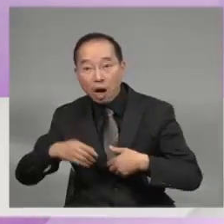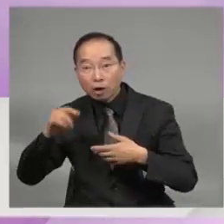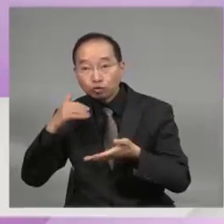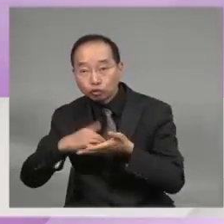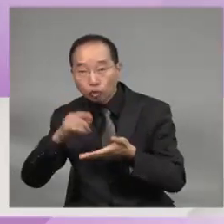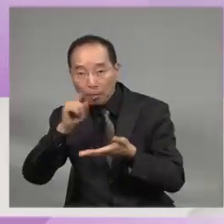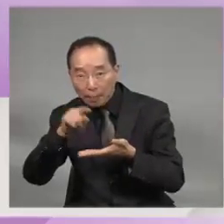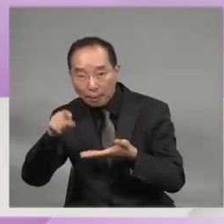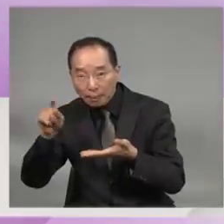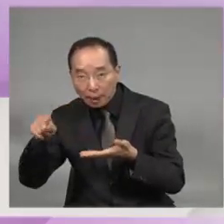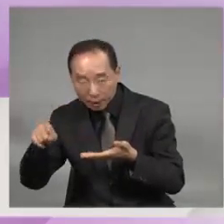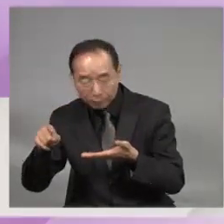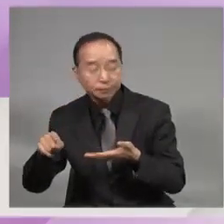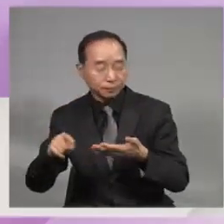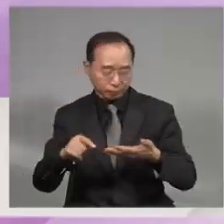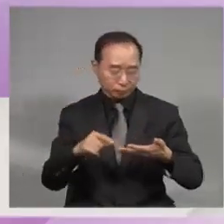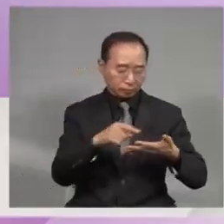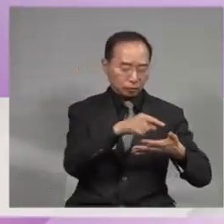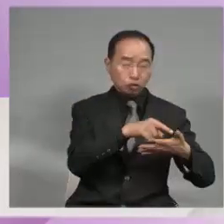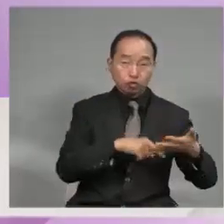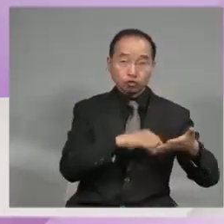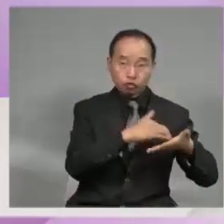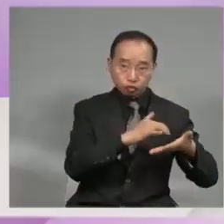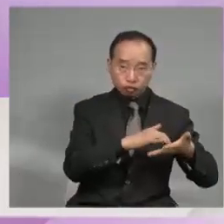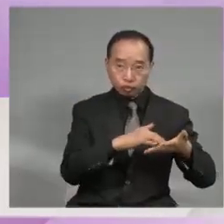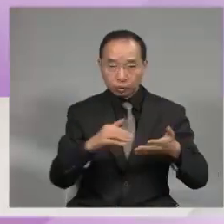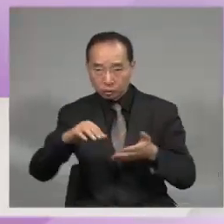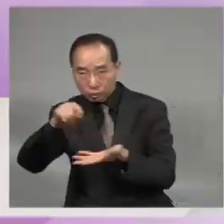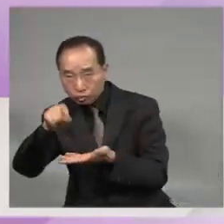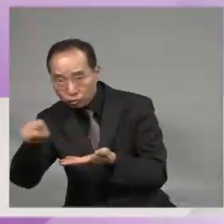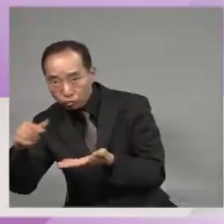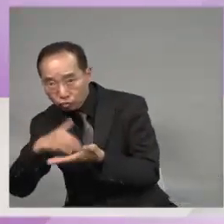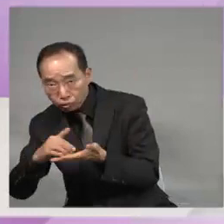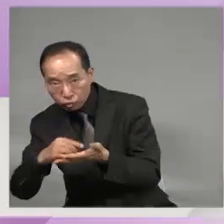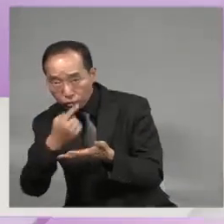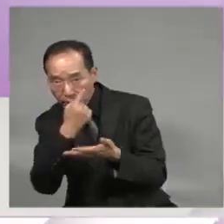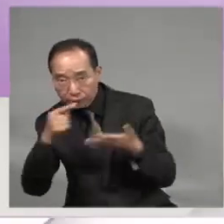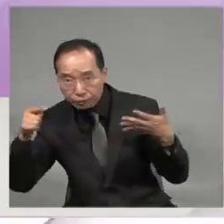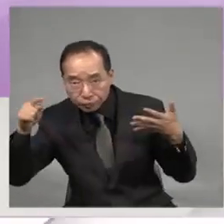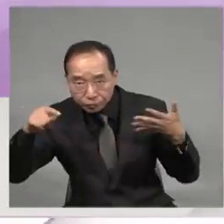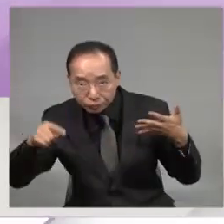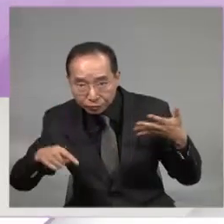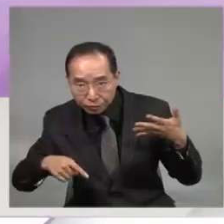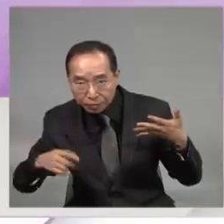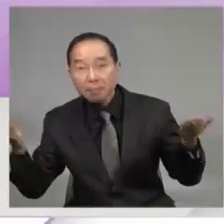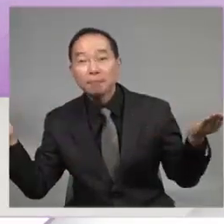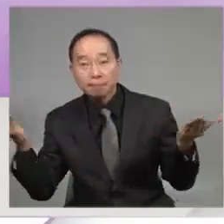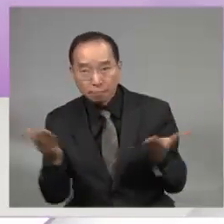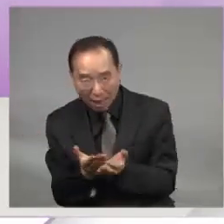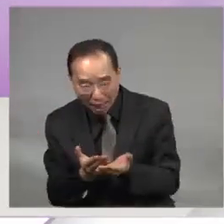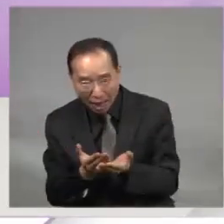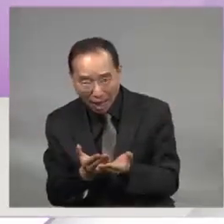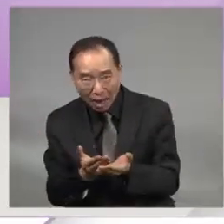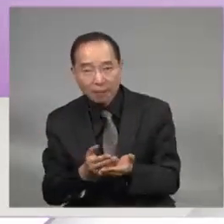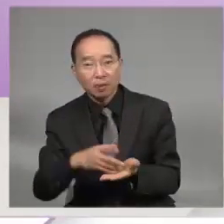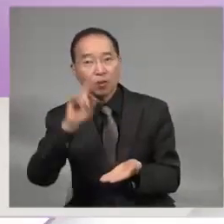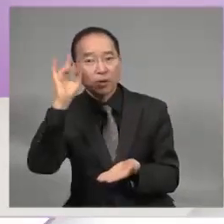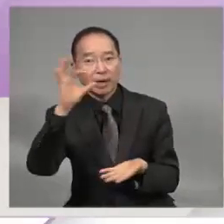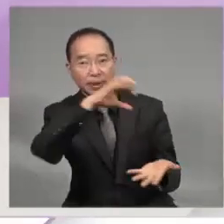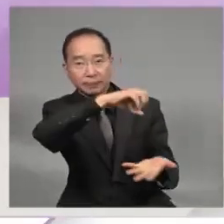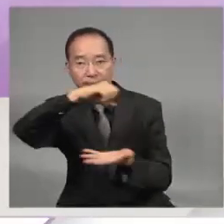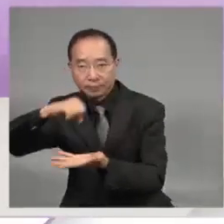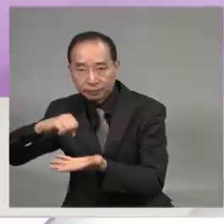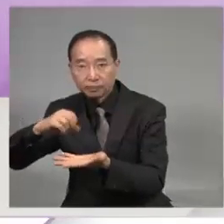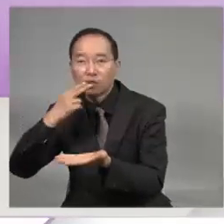인계 인수서상에 있는 그 해송용 봉투 수와 일치하는지를 확인하시고 접수하신 후에 바로 이제 우편 발송을 하시게 될 겁니다. 네.